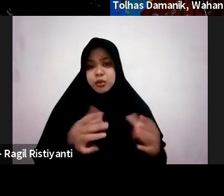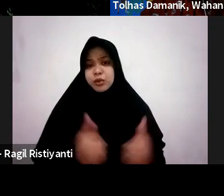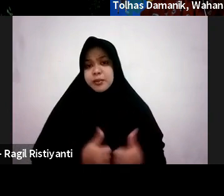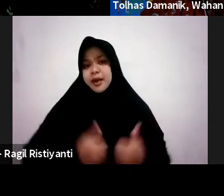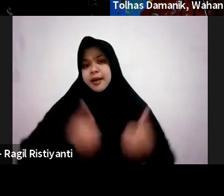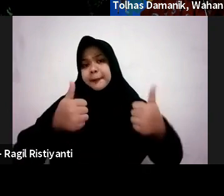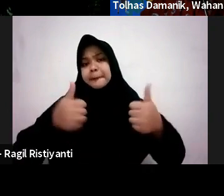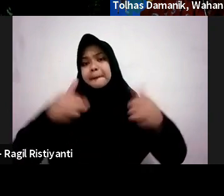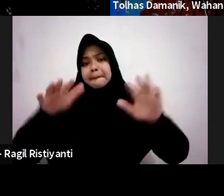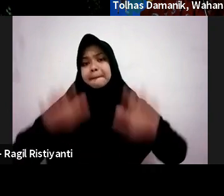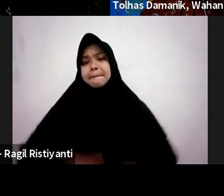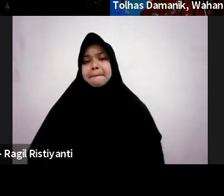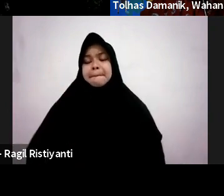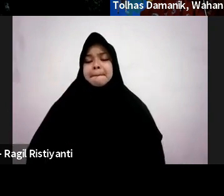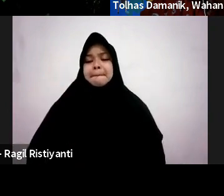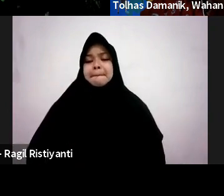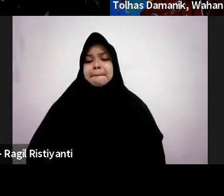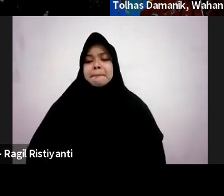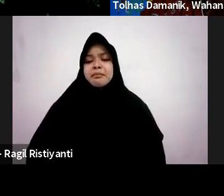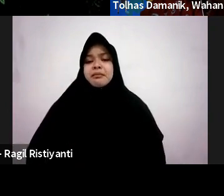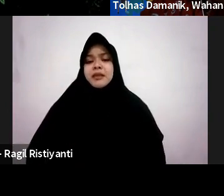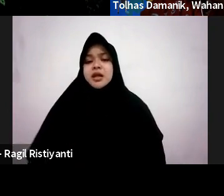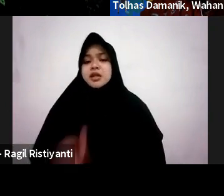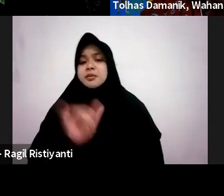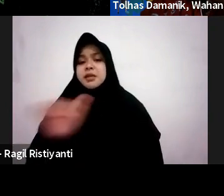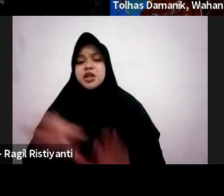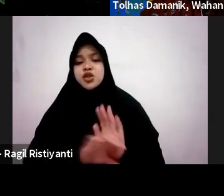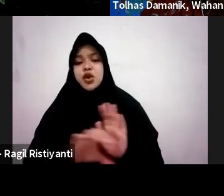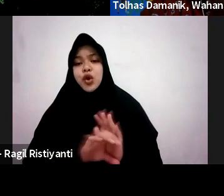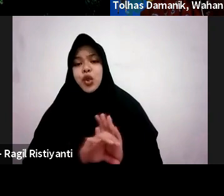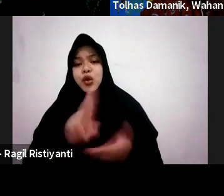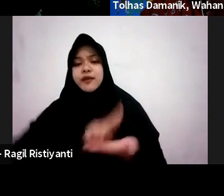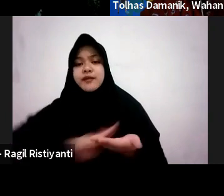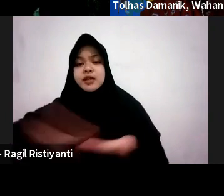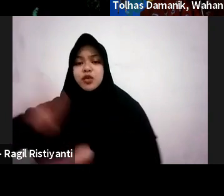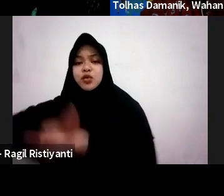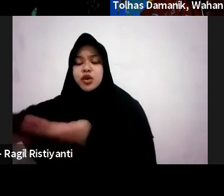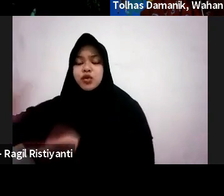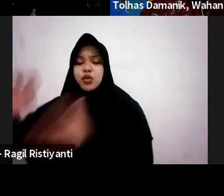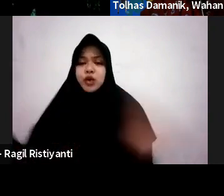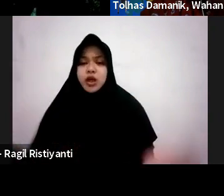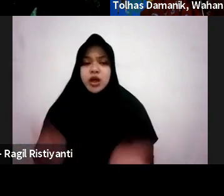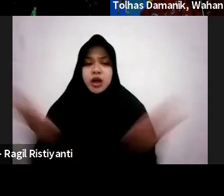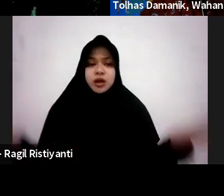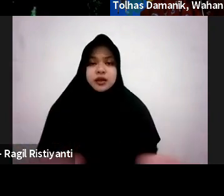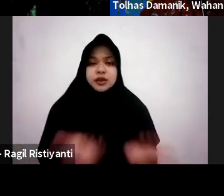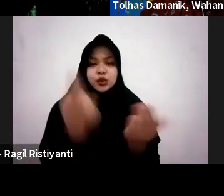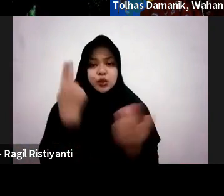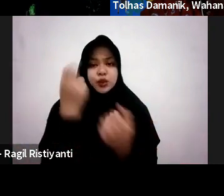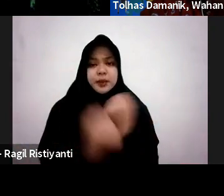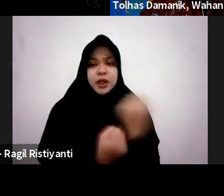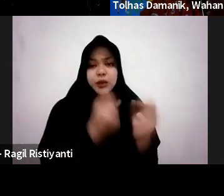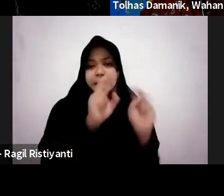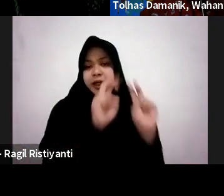biasa jadi state Seperti contohnya universitas-universitas itu sudah digerakkan untuk melakukan